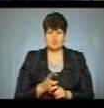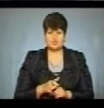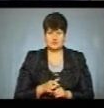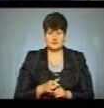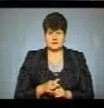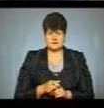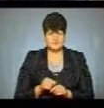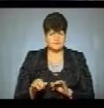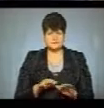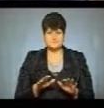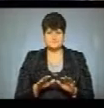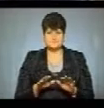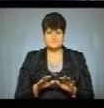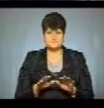рішучою.